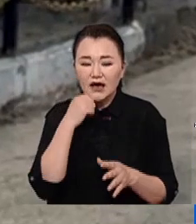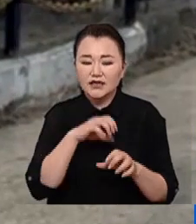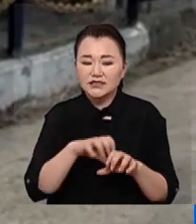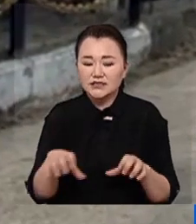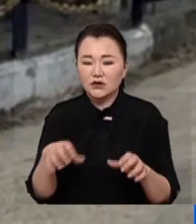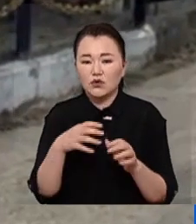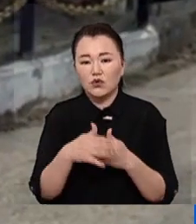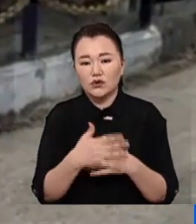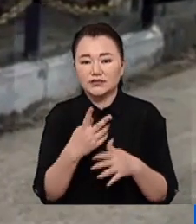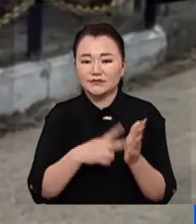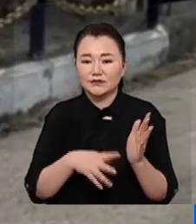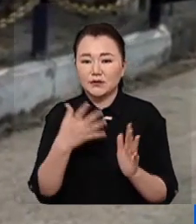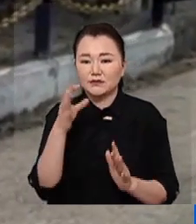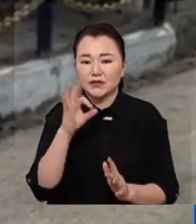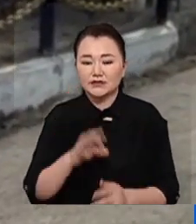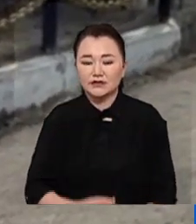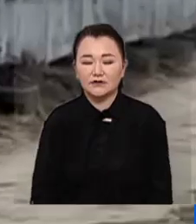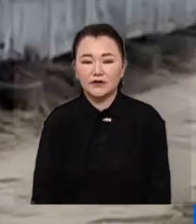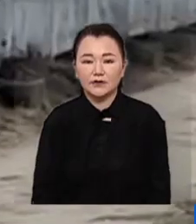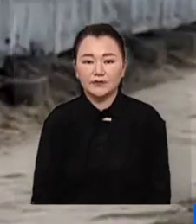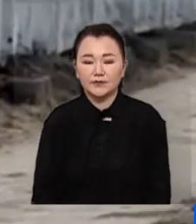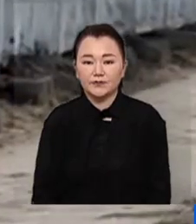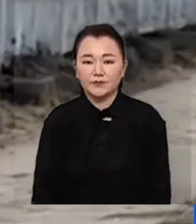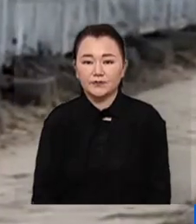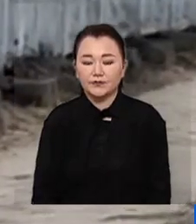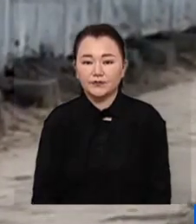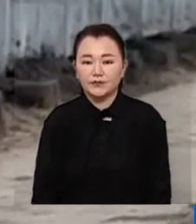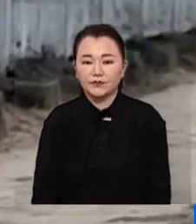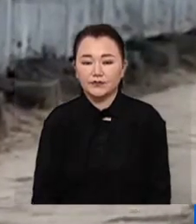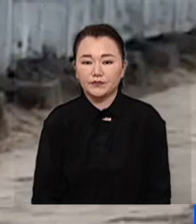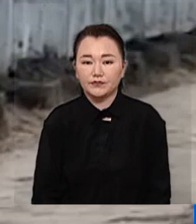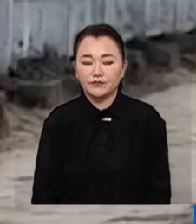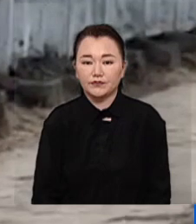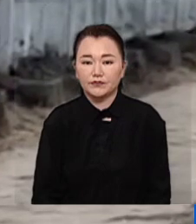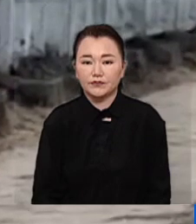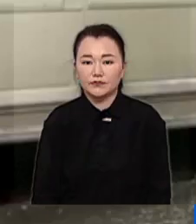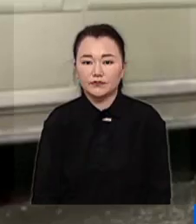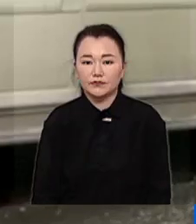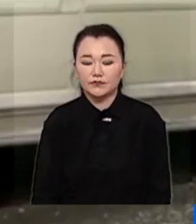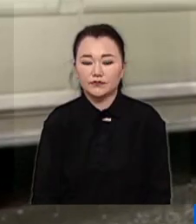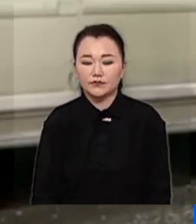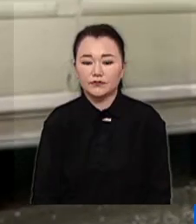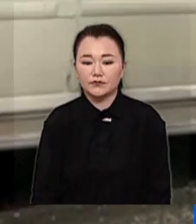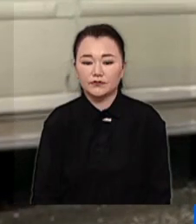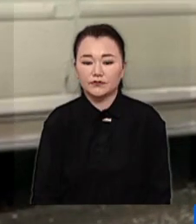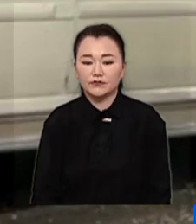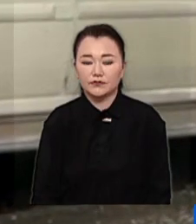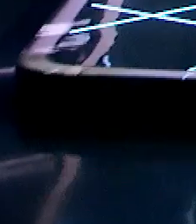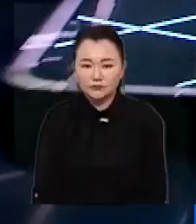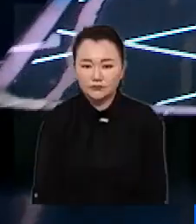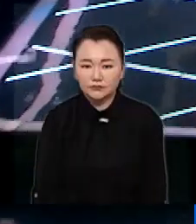около 75%. Жанна Расылханова, Алижан Илиусизов, Информбюро, Восточно-Казахстанская